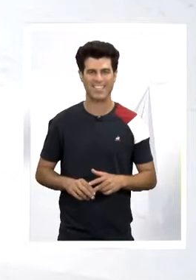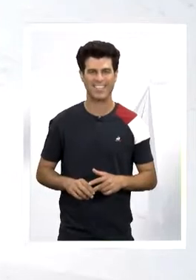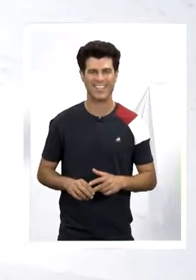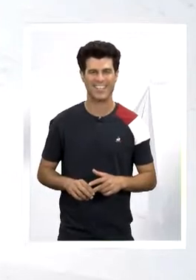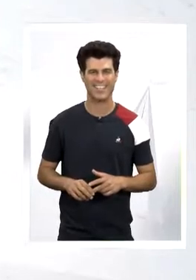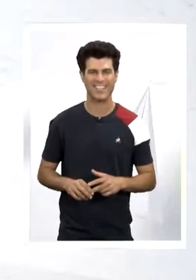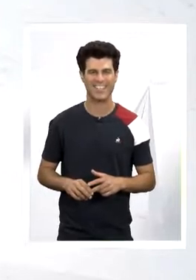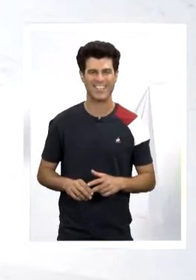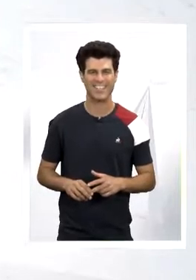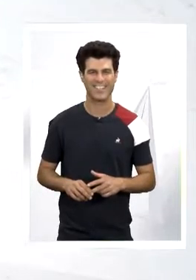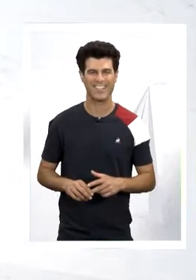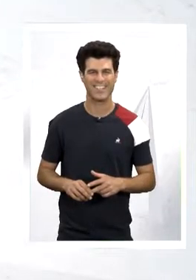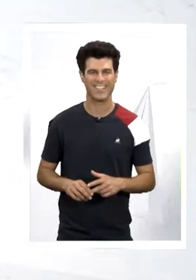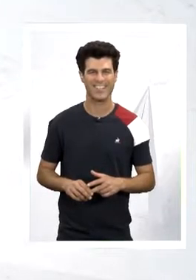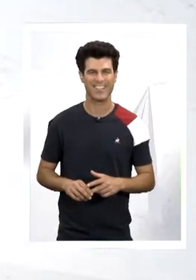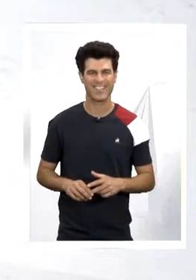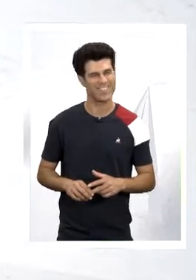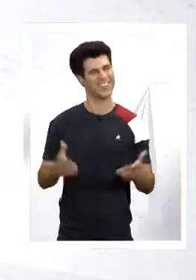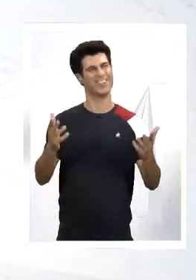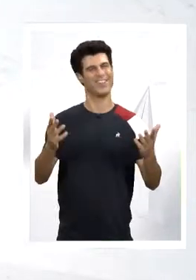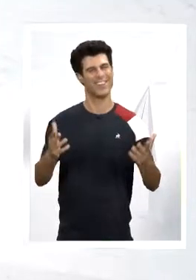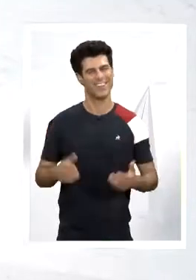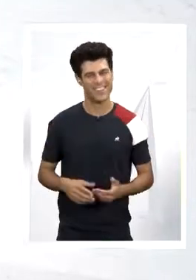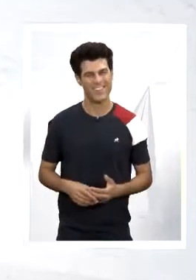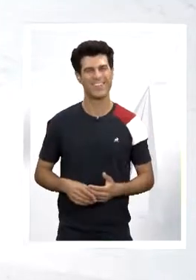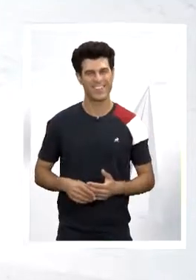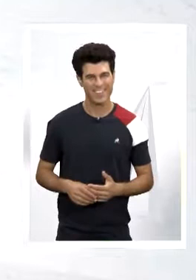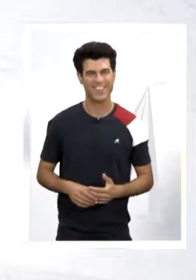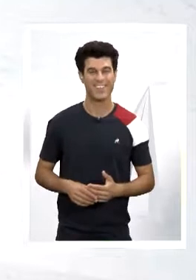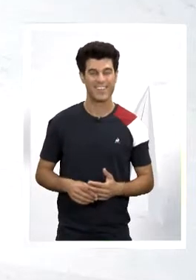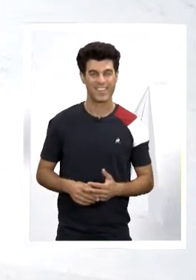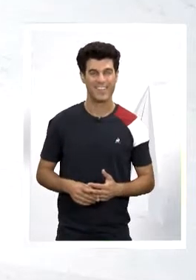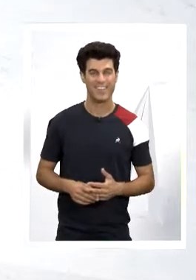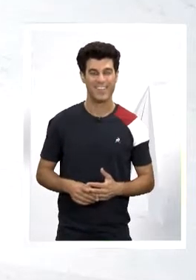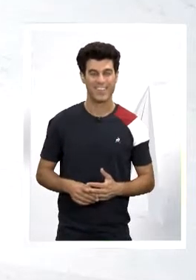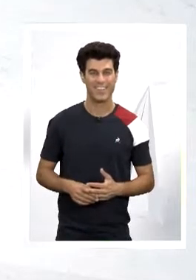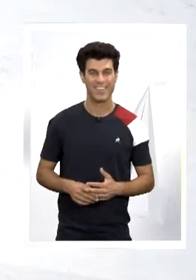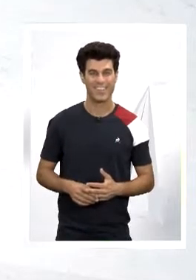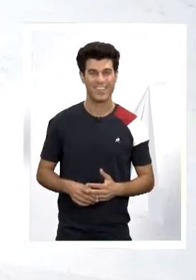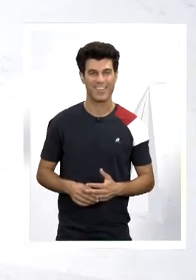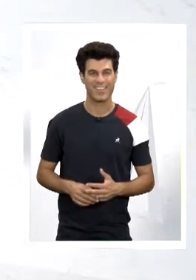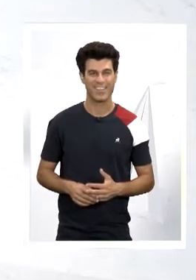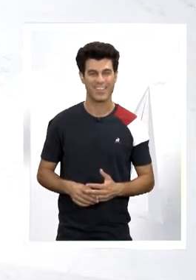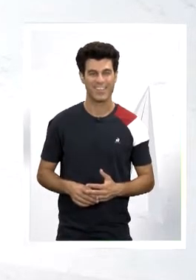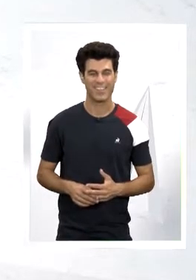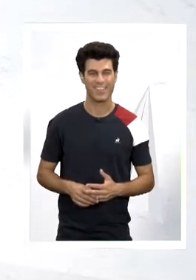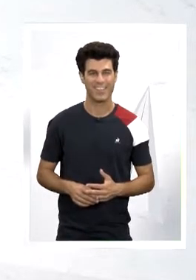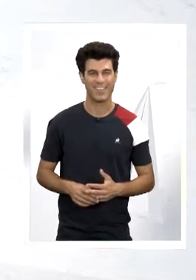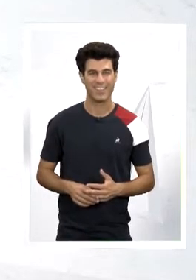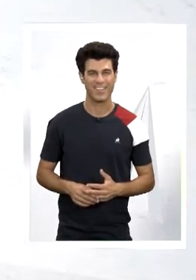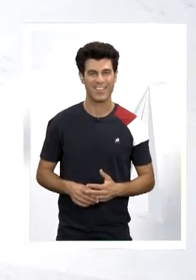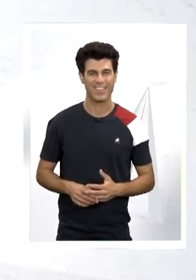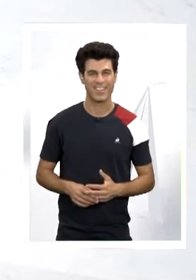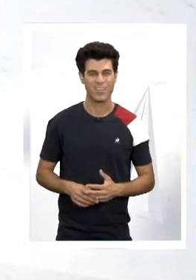זה? בטח, כי אני לפעמים לוקח אותה אחרי הגן, ואנחנו הולכים לאלונה